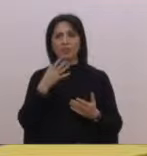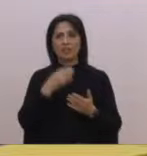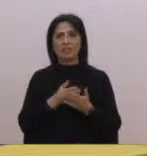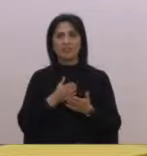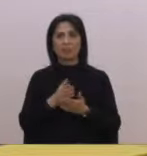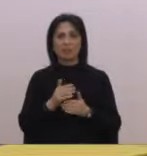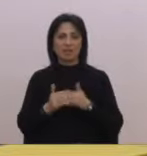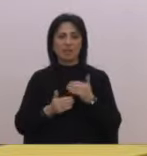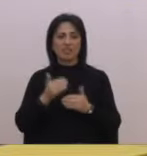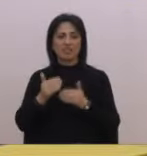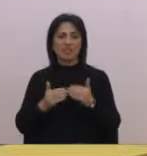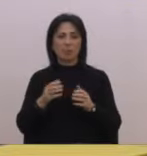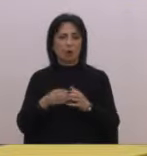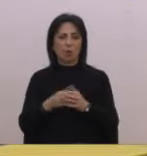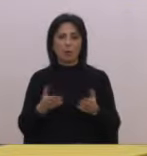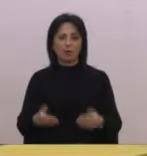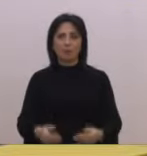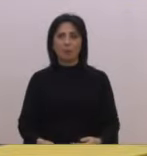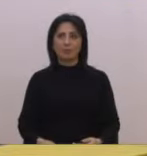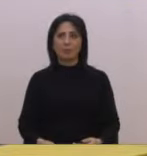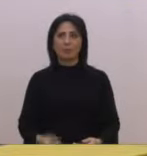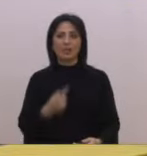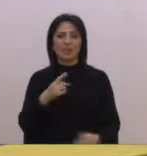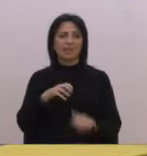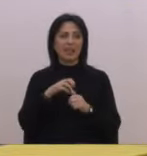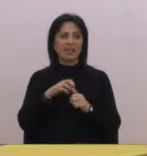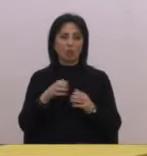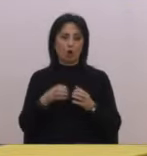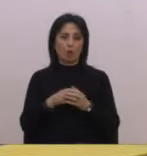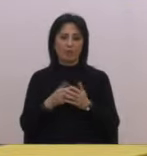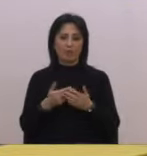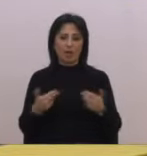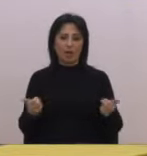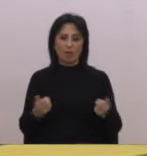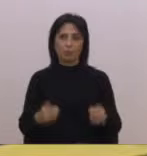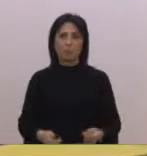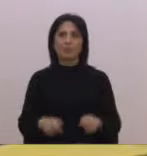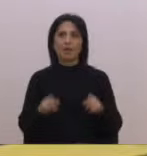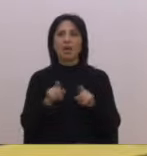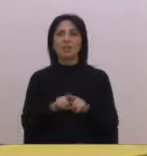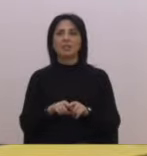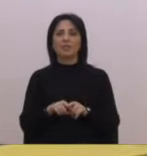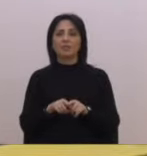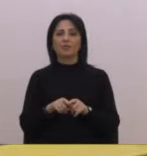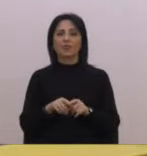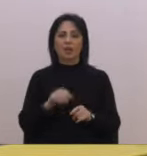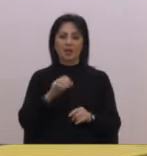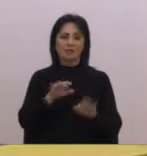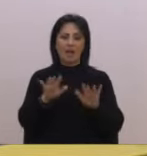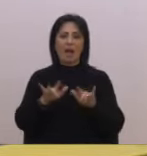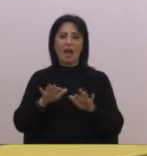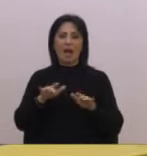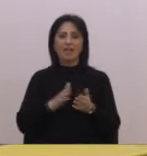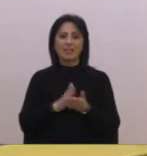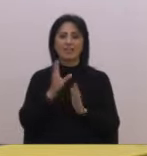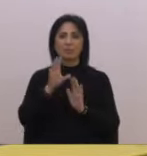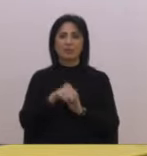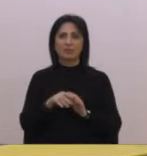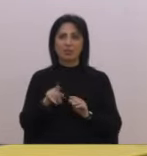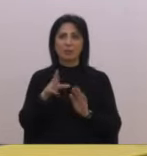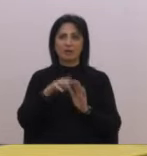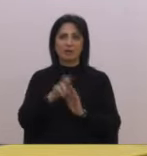არის დაწინაურებული კომპანიები, ანუ ერთ-ერთი ლიდერი კომპანიები აღიარებული. ასე IT სფეროში, მათ